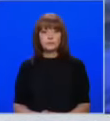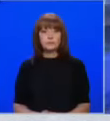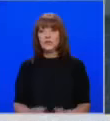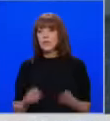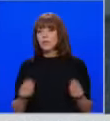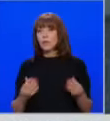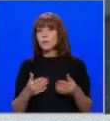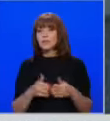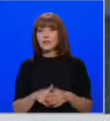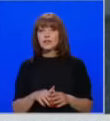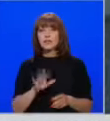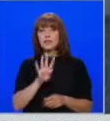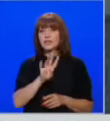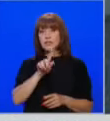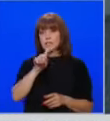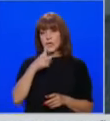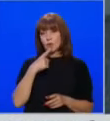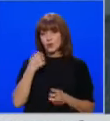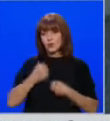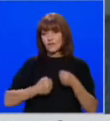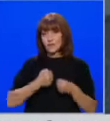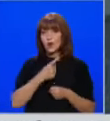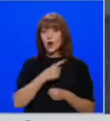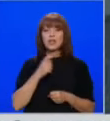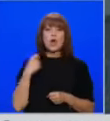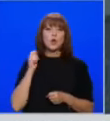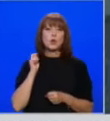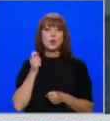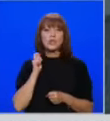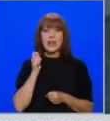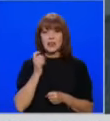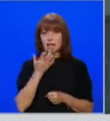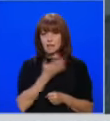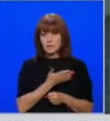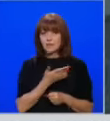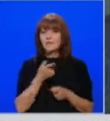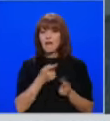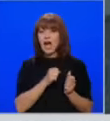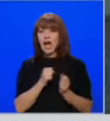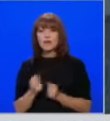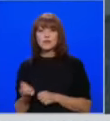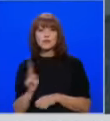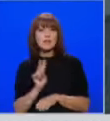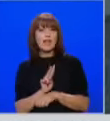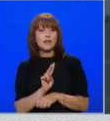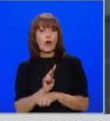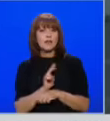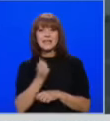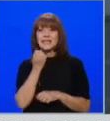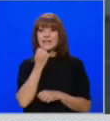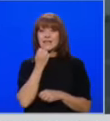Добър вечер. 41-годишният водач от Кюстендилска област. Екшенът се разиграва в късния следобед вчера между